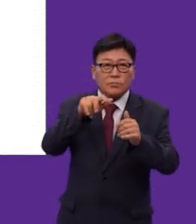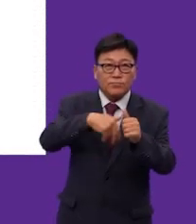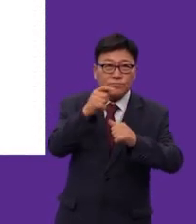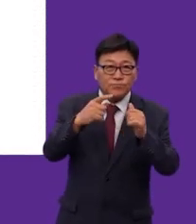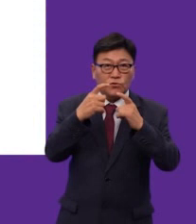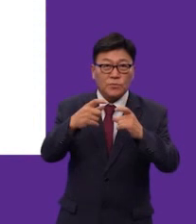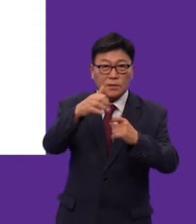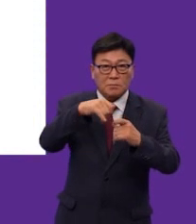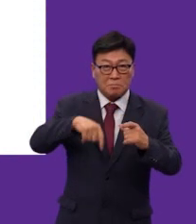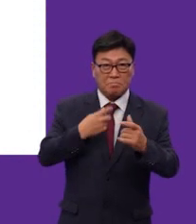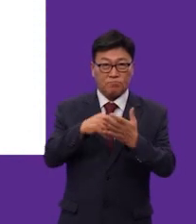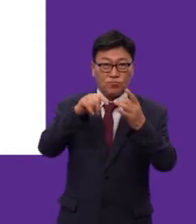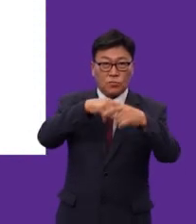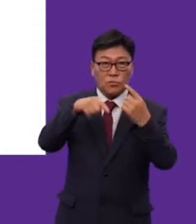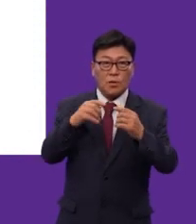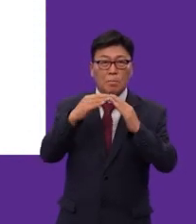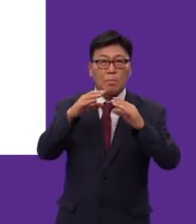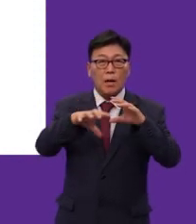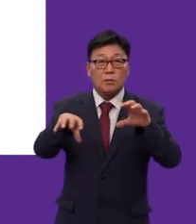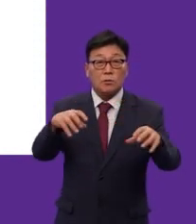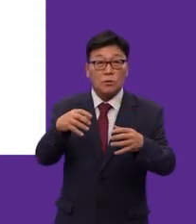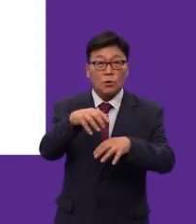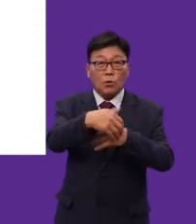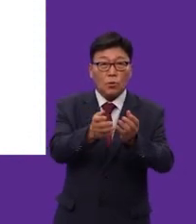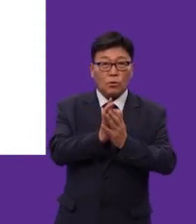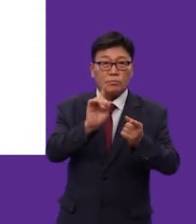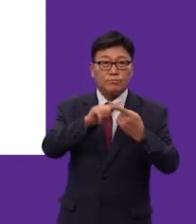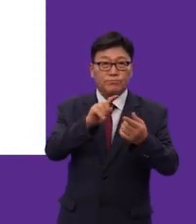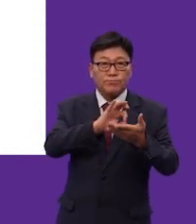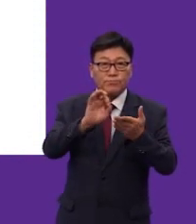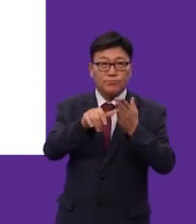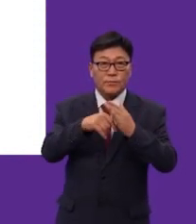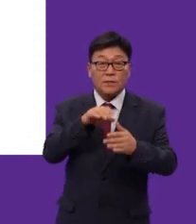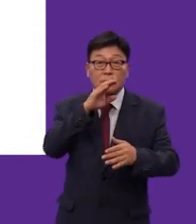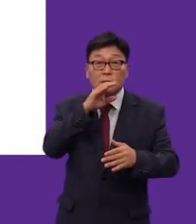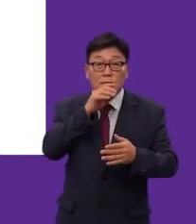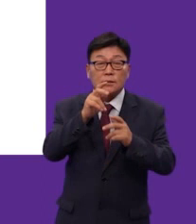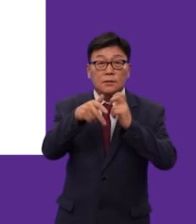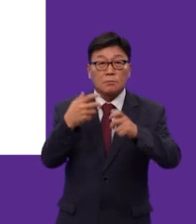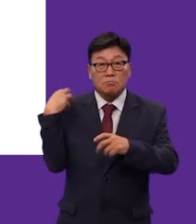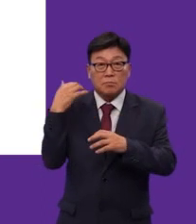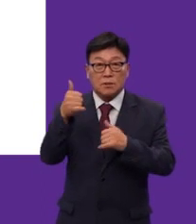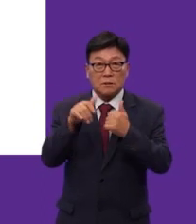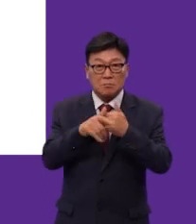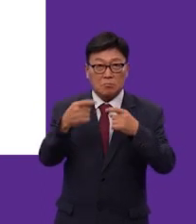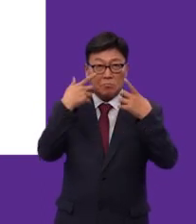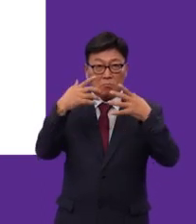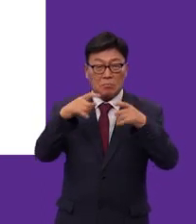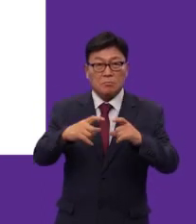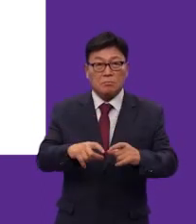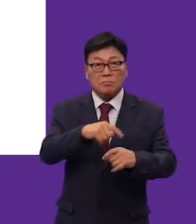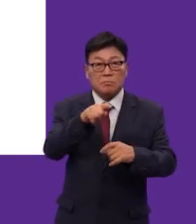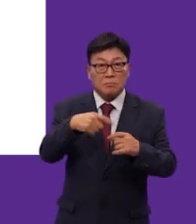운영하고 마을 공동체 활동의 거점 공간으로 활용되어 실질적인 사업의 주체로 마을 공동체의 명확한 역할과